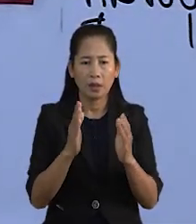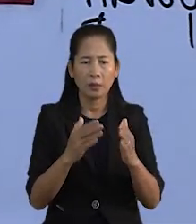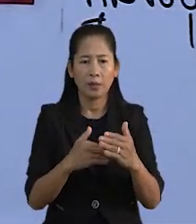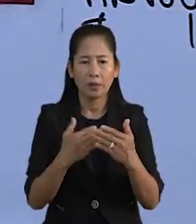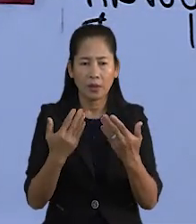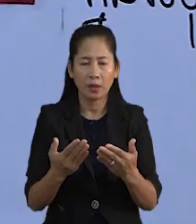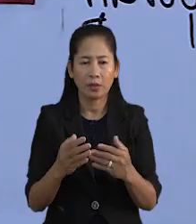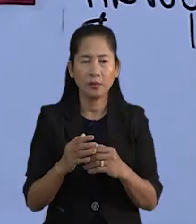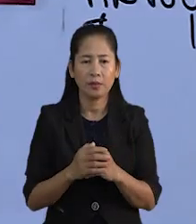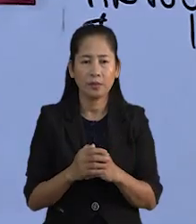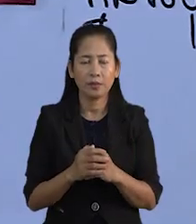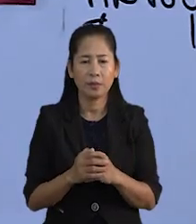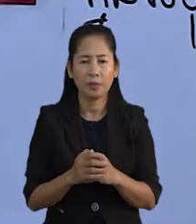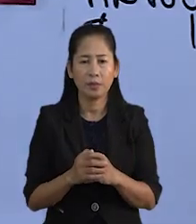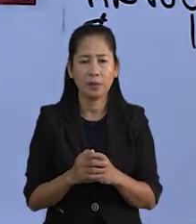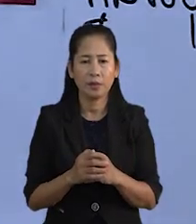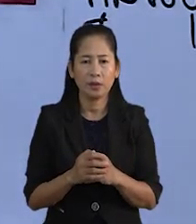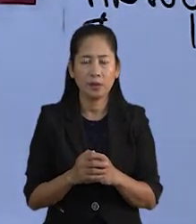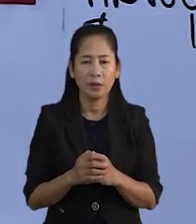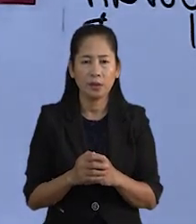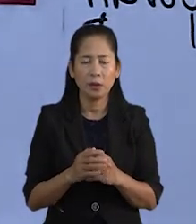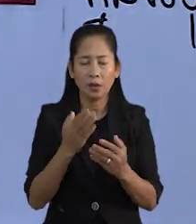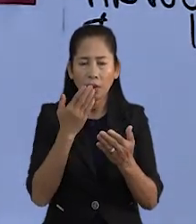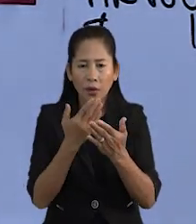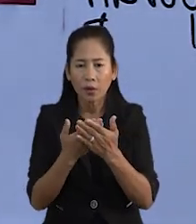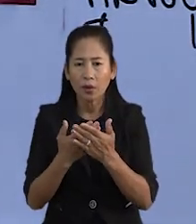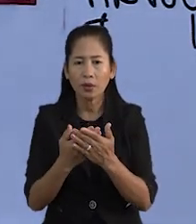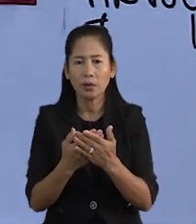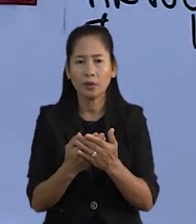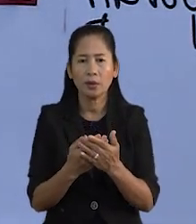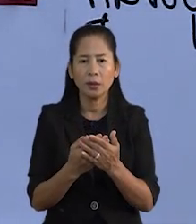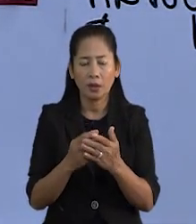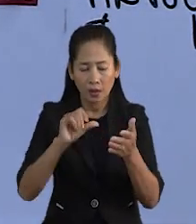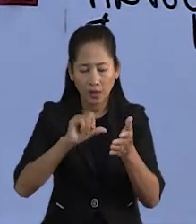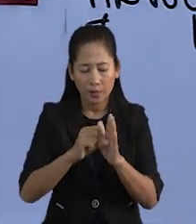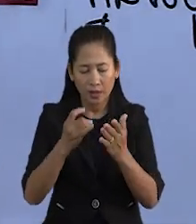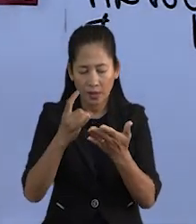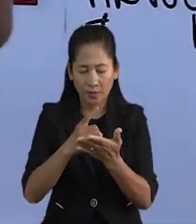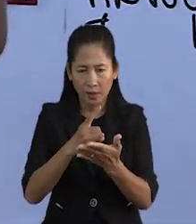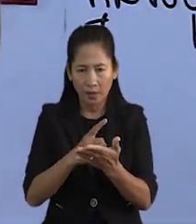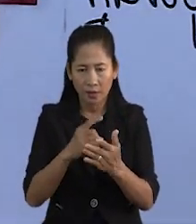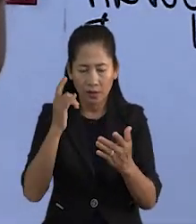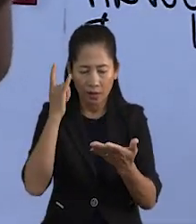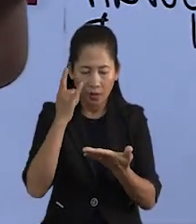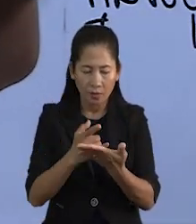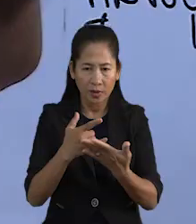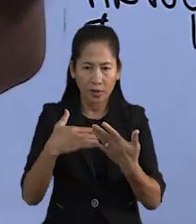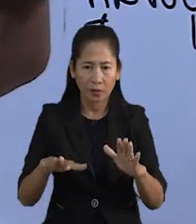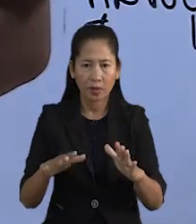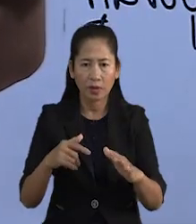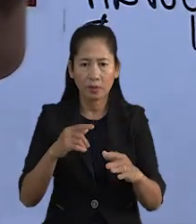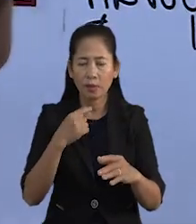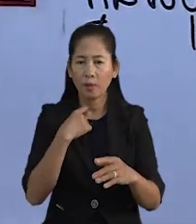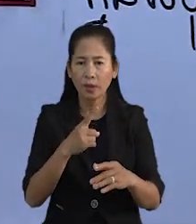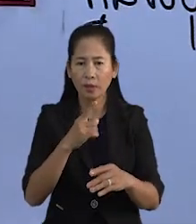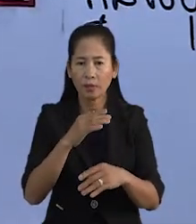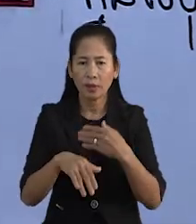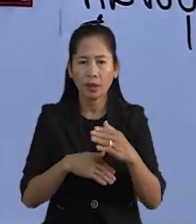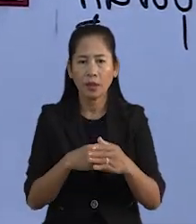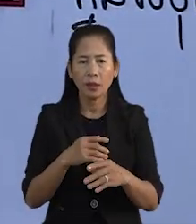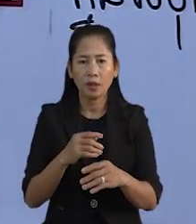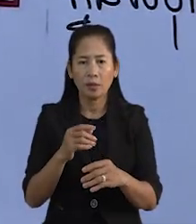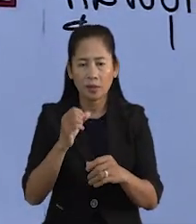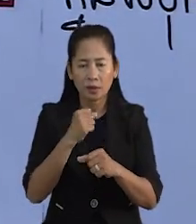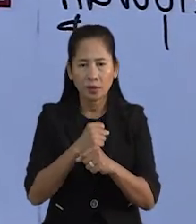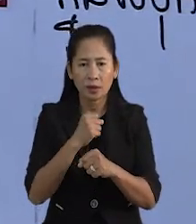អប់ខាងមុខនេះណាកូនណាបាទអរគុណអញ្ចឹងខ្លឹមសារមេរៀនយើងដល់ទីបញ្ចប់ហើយលោកគ្រូសូមផ្ដាំកូនកុំភ្លេច